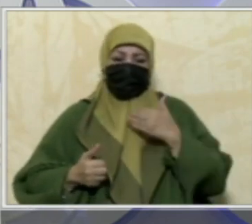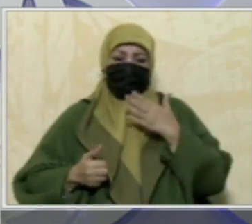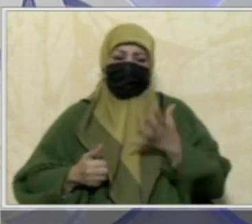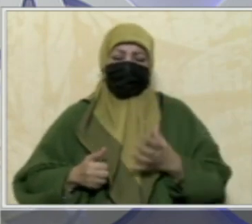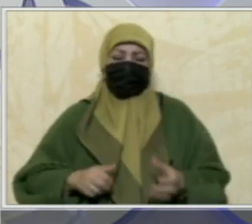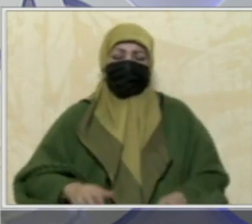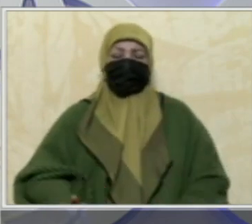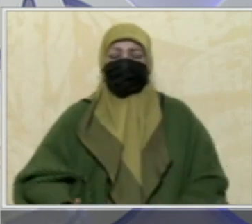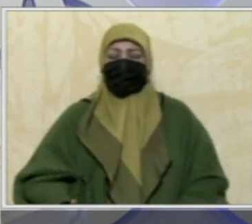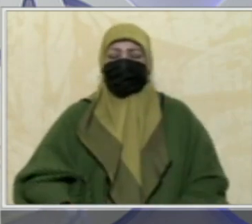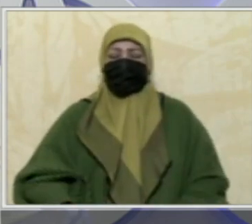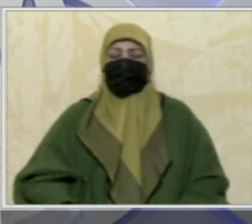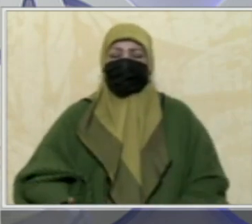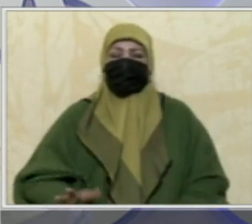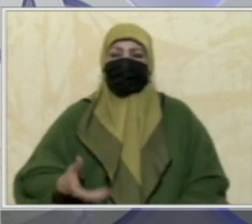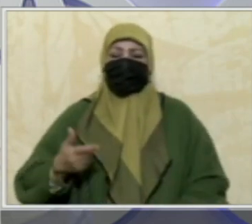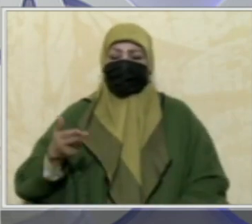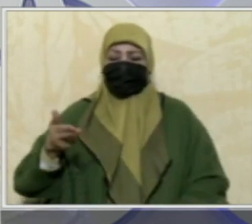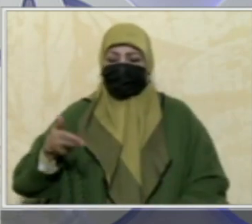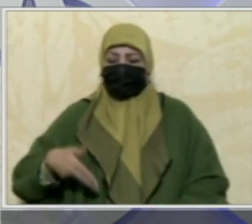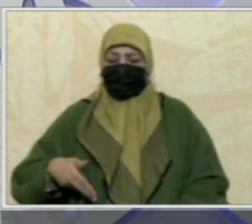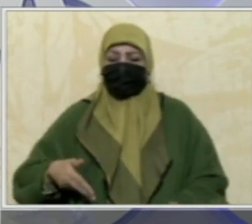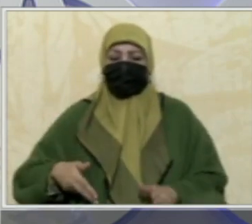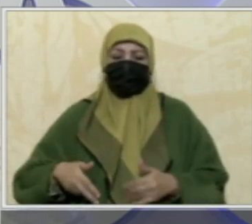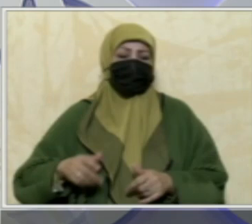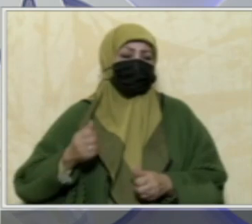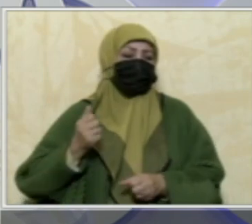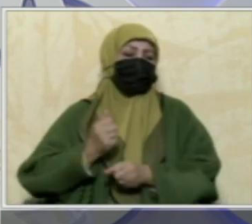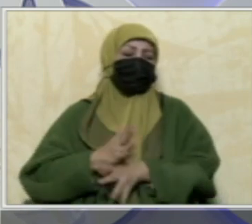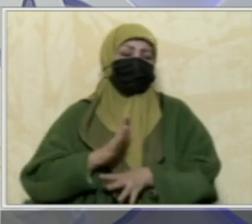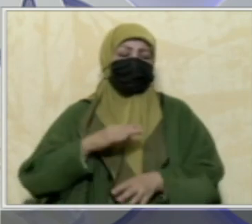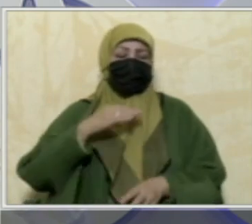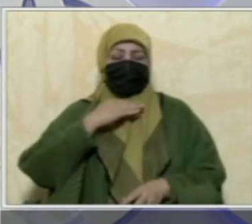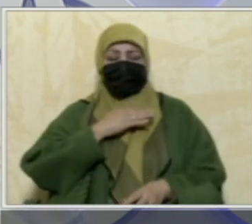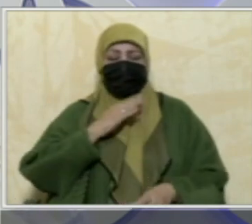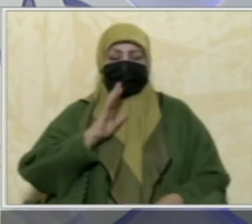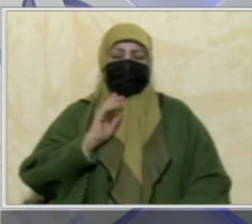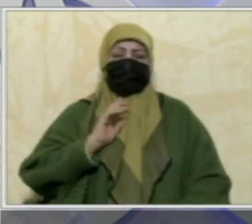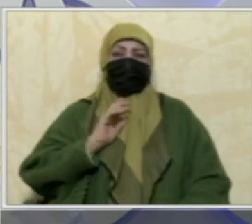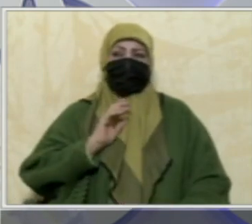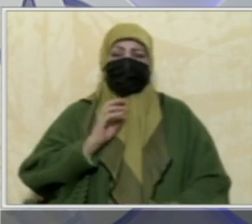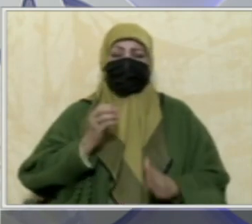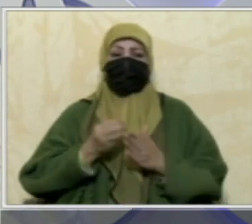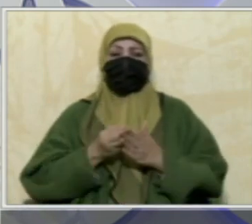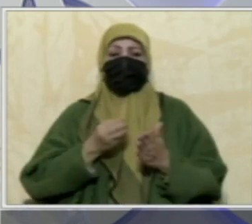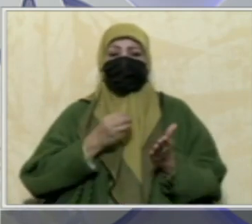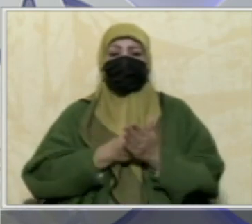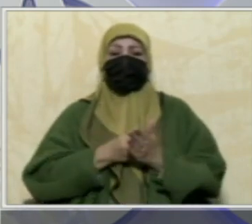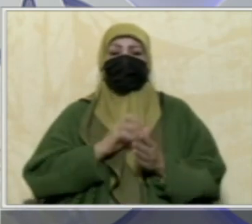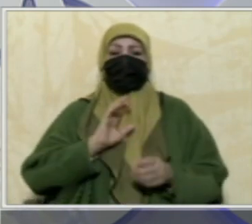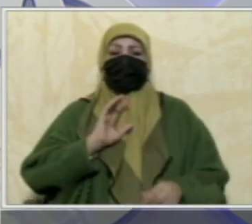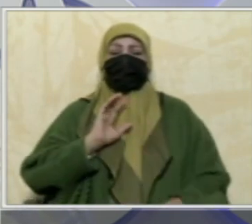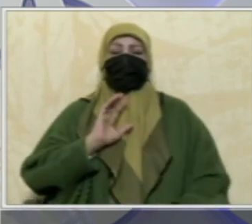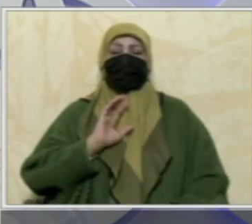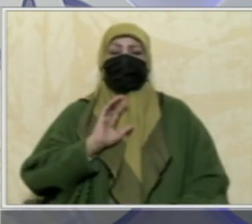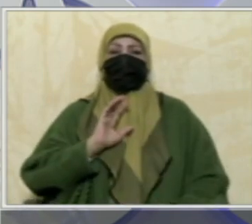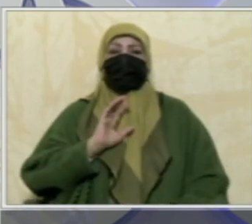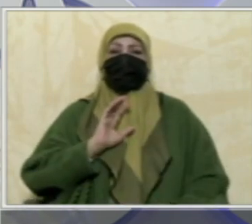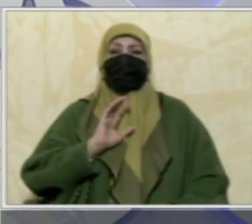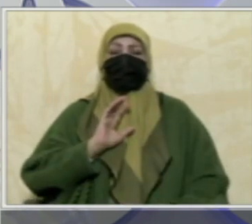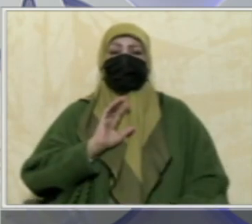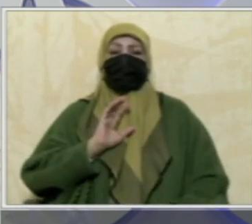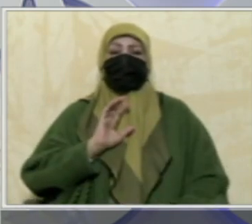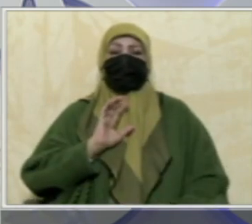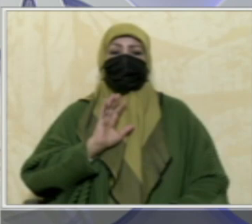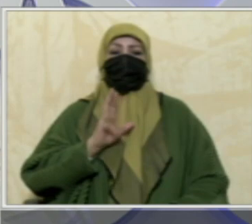هذه لا باس بها متى لا تجزئ اضحيه اذا كان الانبوبتان فاسدتين